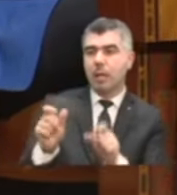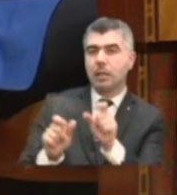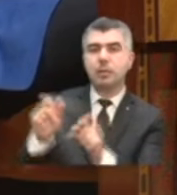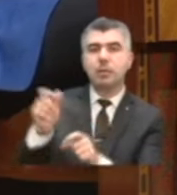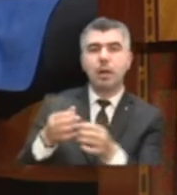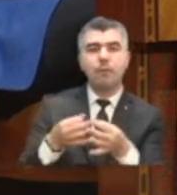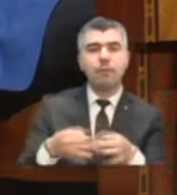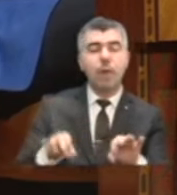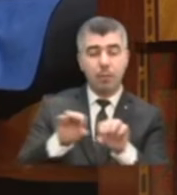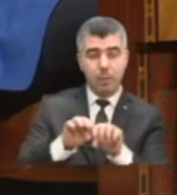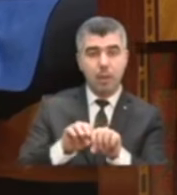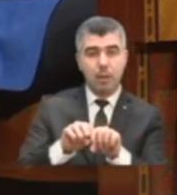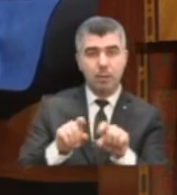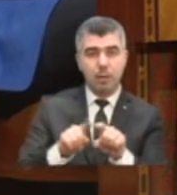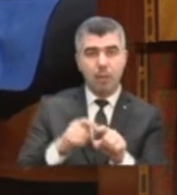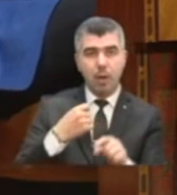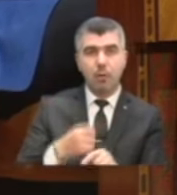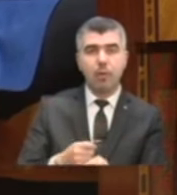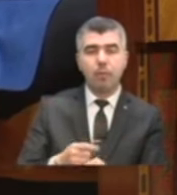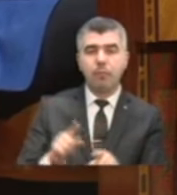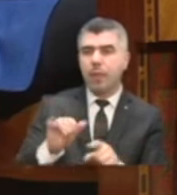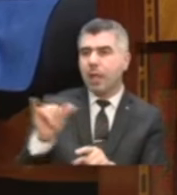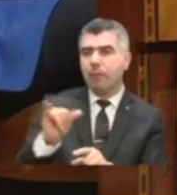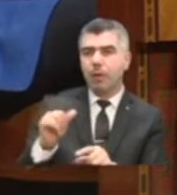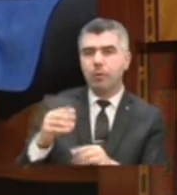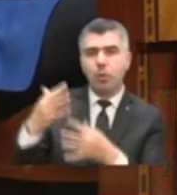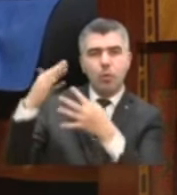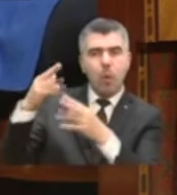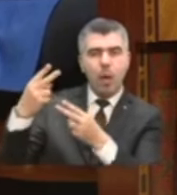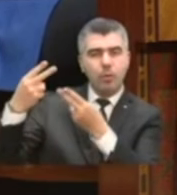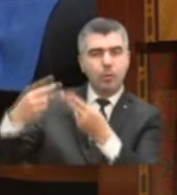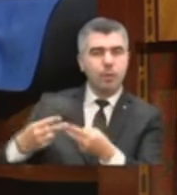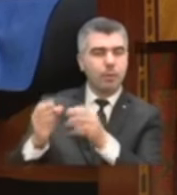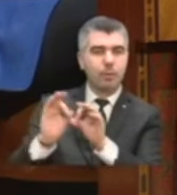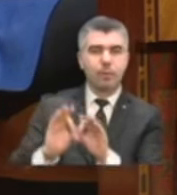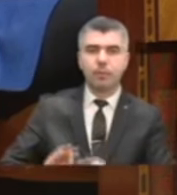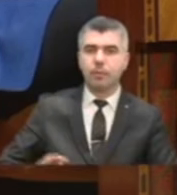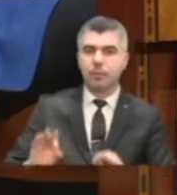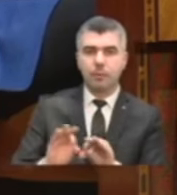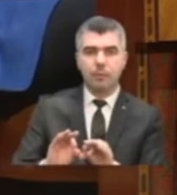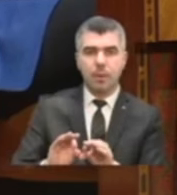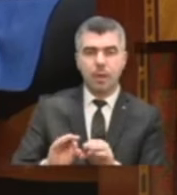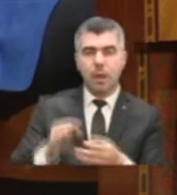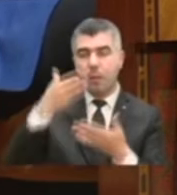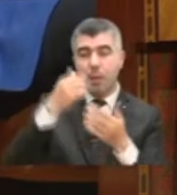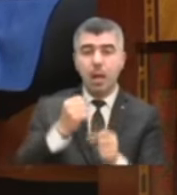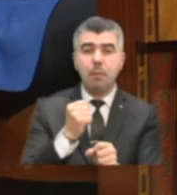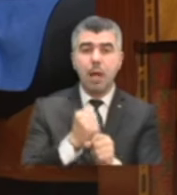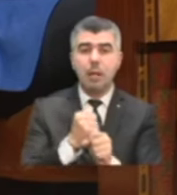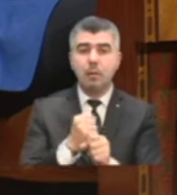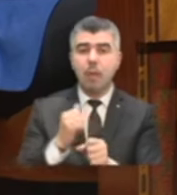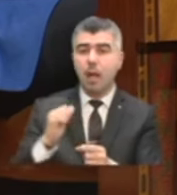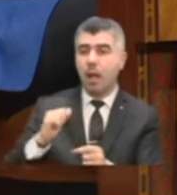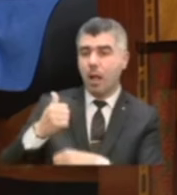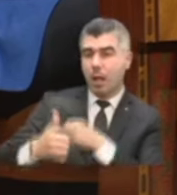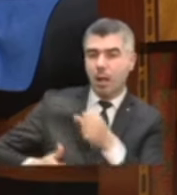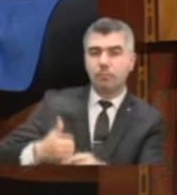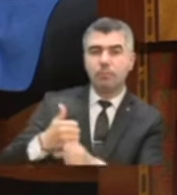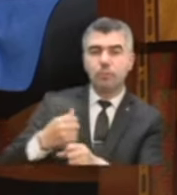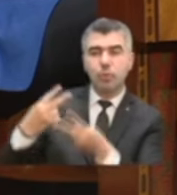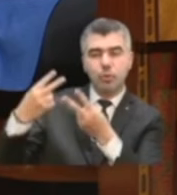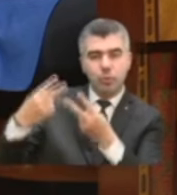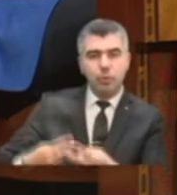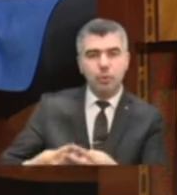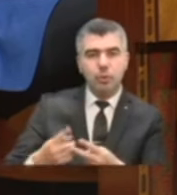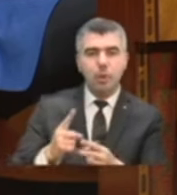ملايين الدولارات؟ يعني كيف بغيتهم يجيوا يعملوا سياحة؟ شنو غيبقى لهم؟ يعني هاد المغاربة كيخدموا السنة كلها من أجل المجيء